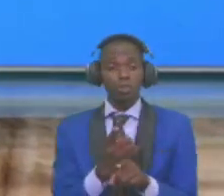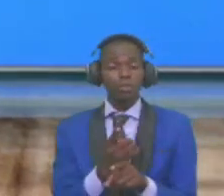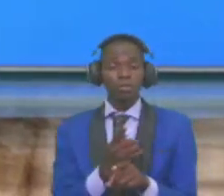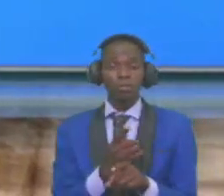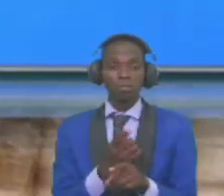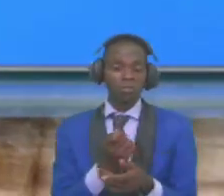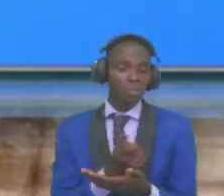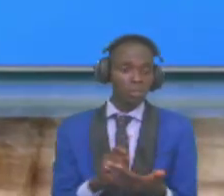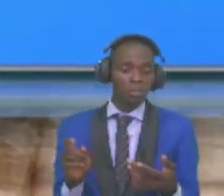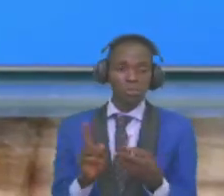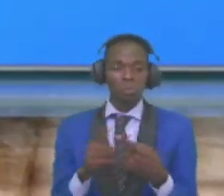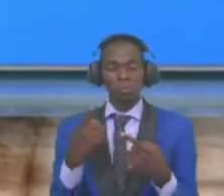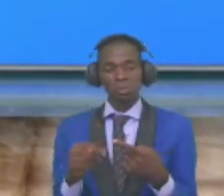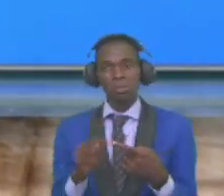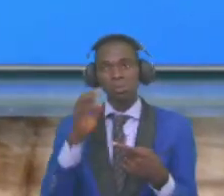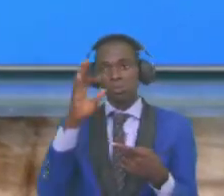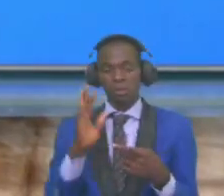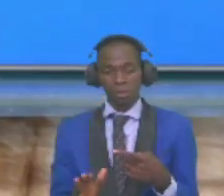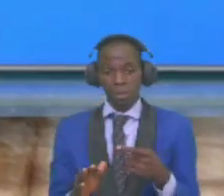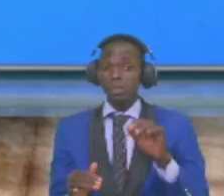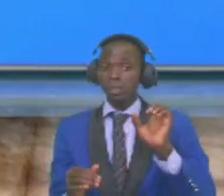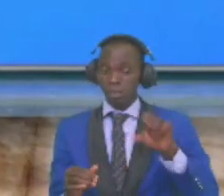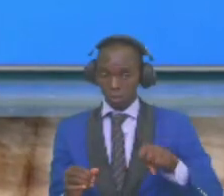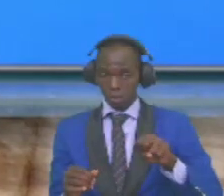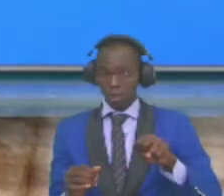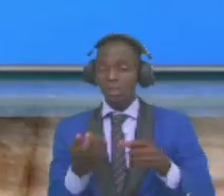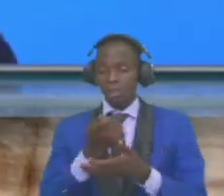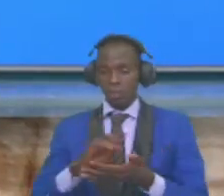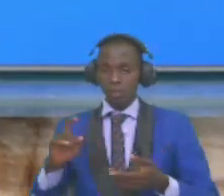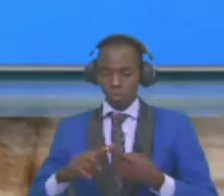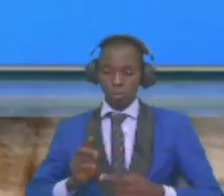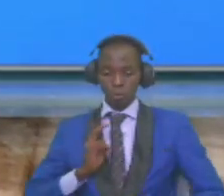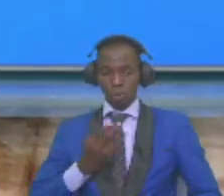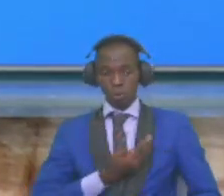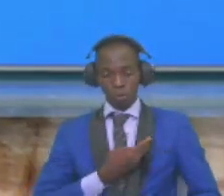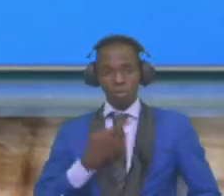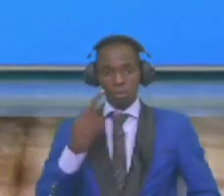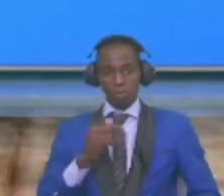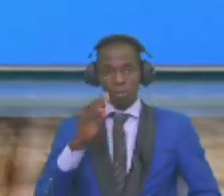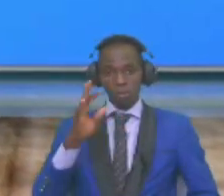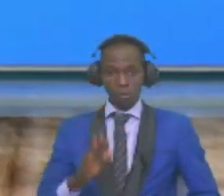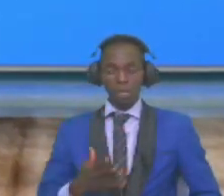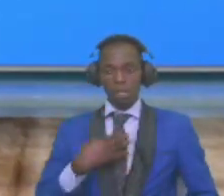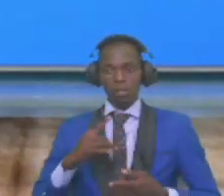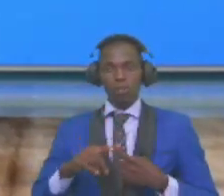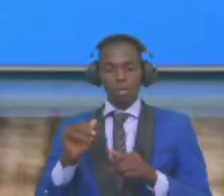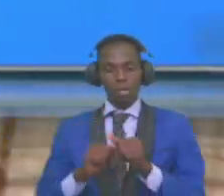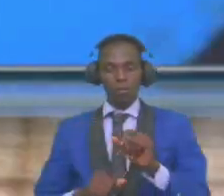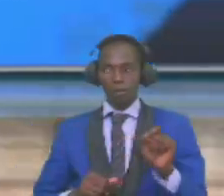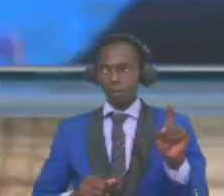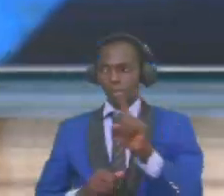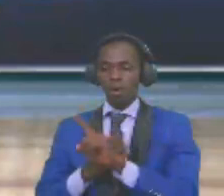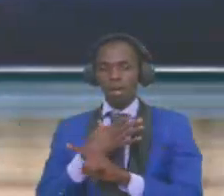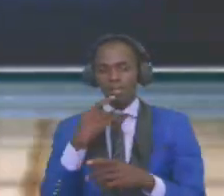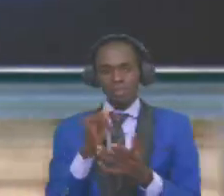francs indicateurs mis à redire oui mais il est il décrivait mais il écrivait à tout le monde et tu disais